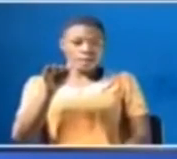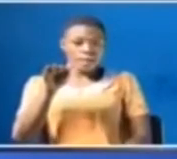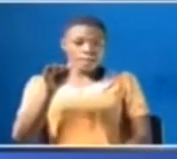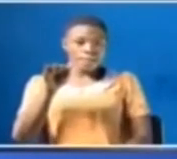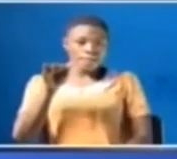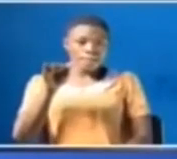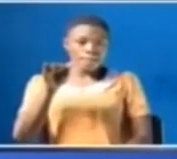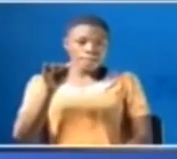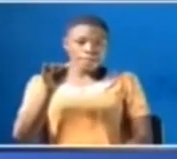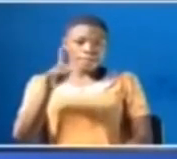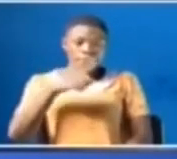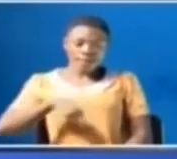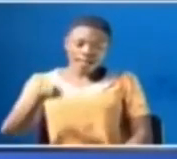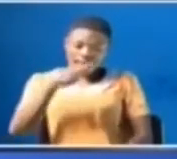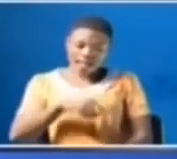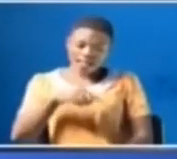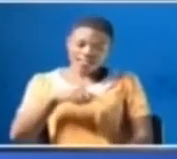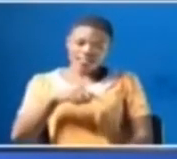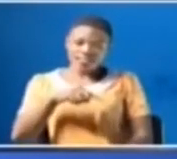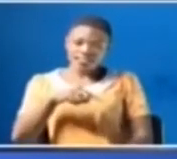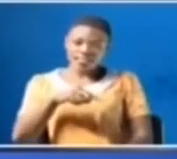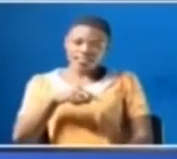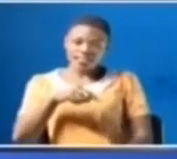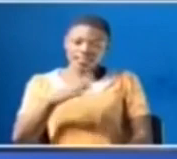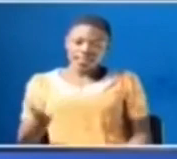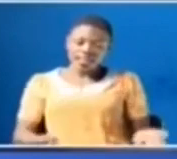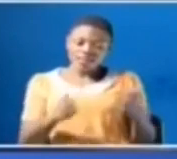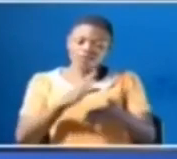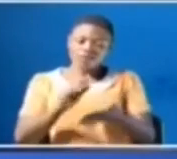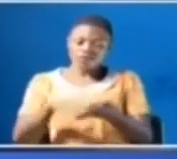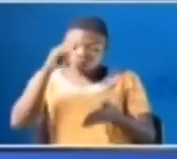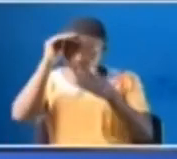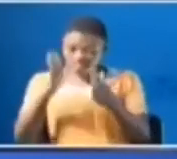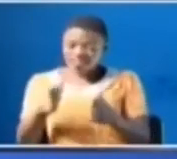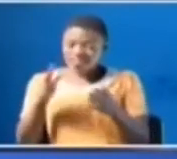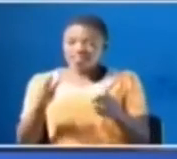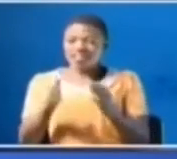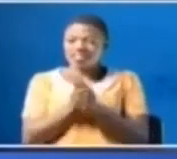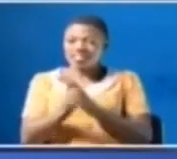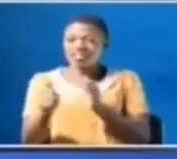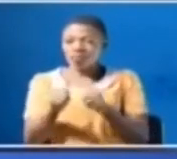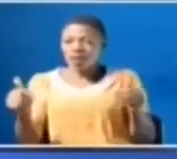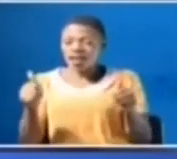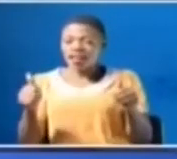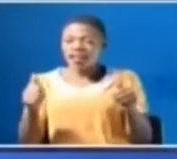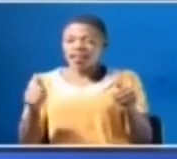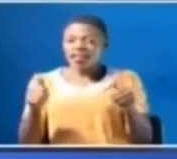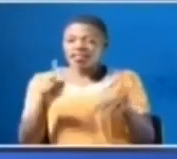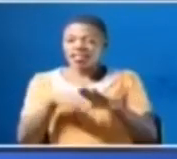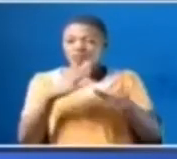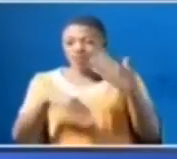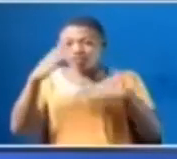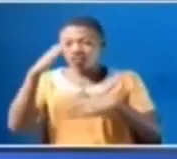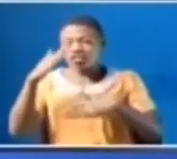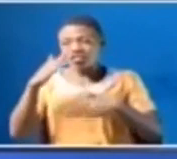tuamkuza kikamilifu mwanafunzi huyu katika chuo kikuu, kumuandaa kwa maisha ya karne hii